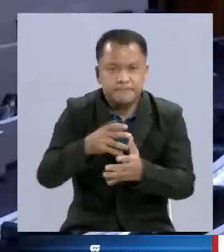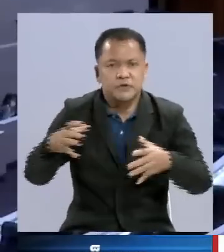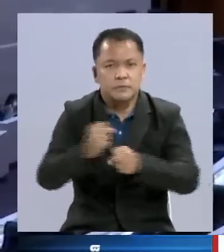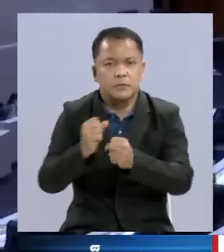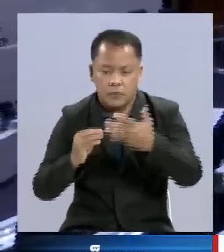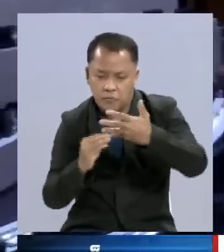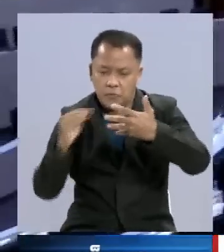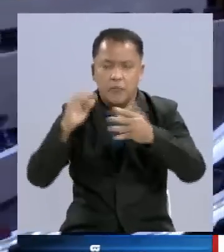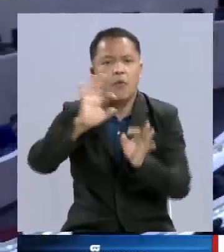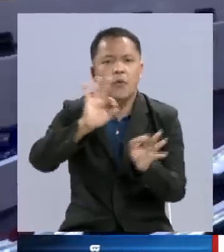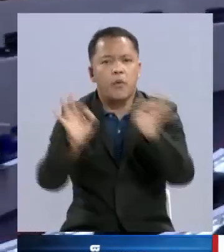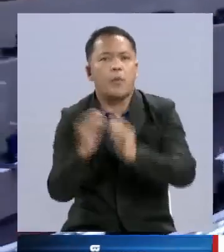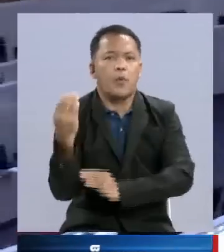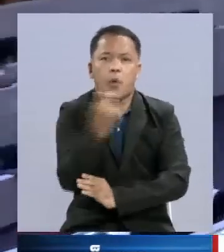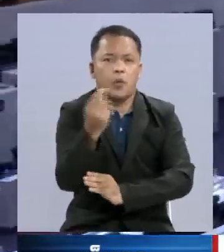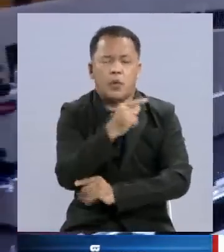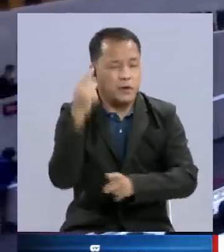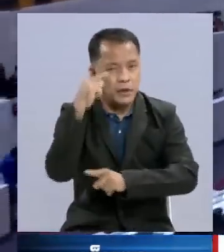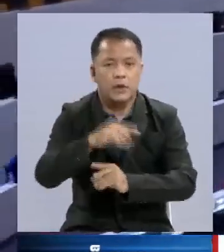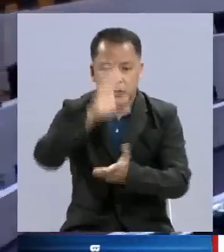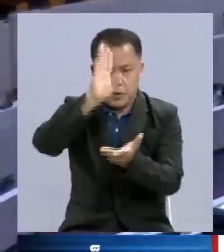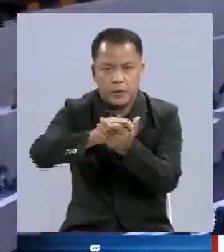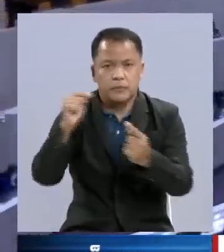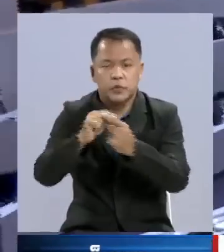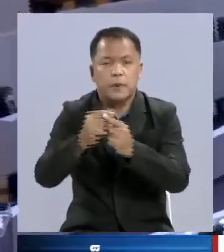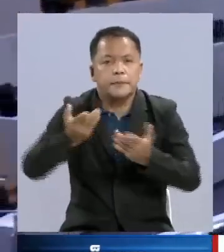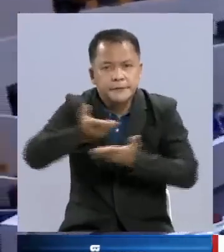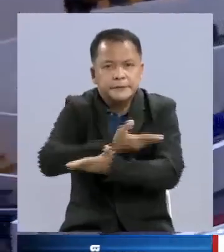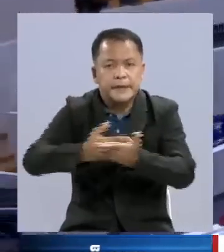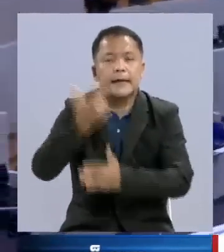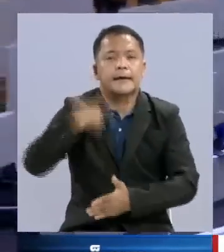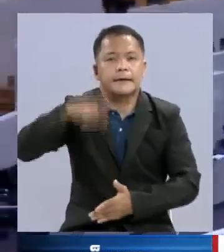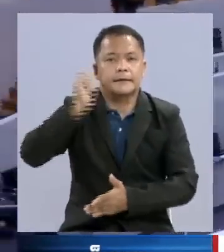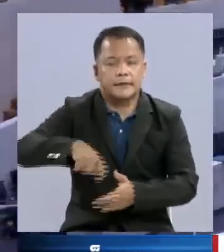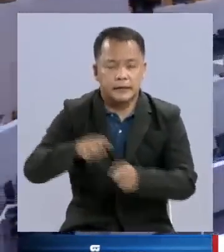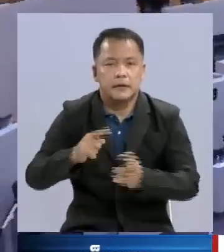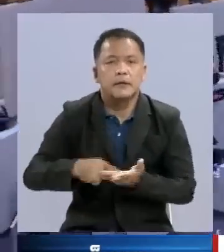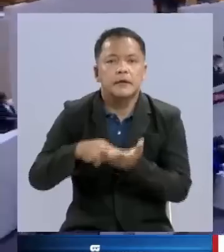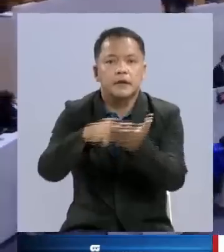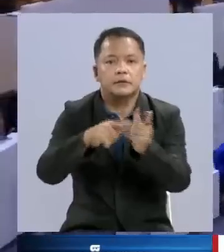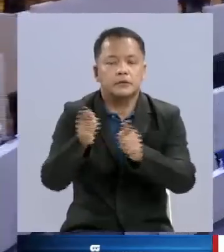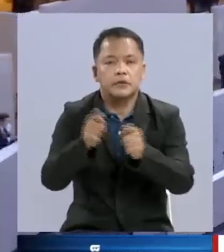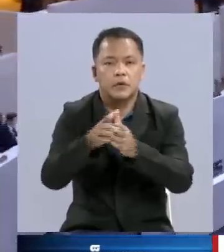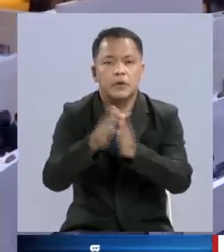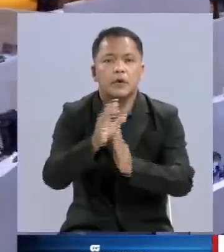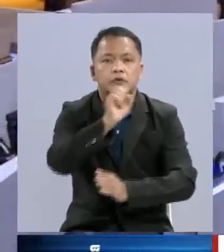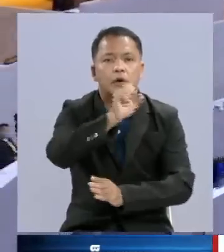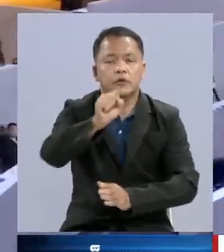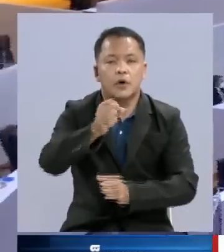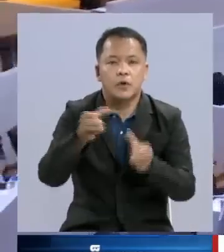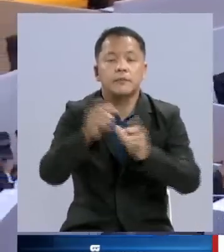เลื่อนนัดสืบพยานให้เร็วขึ้นบรรจุเข้าสู่การพิจารณาของศาลจึงส่งผลให้คดีของว่าที่ส.